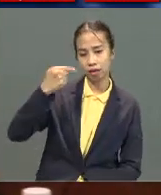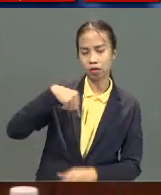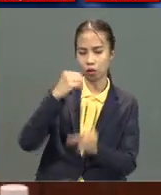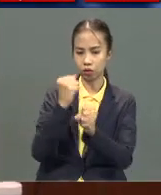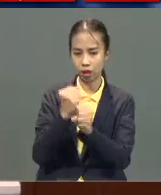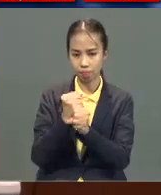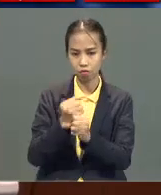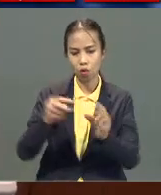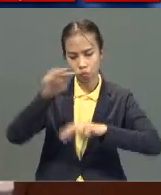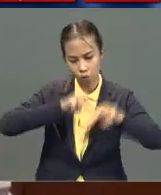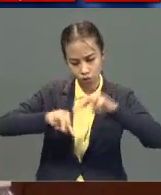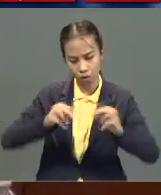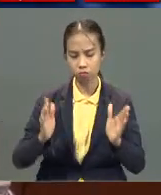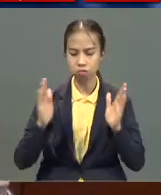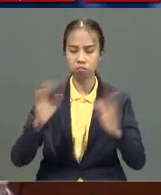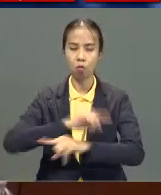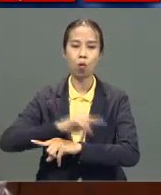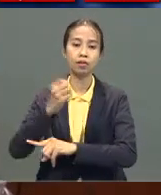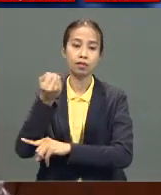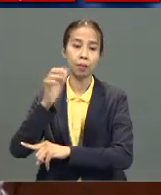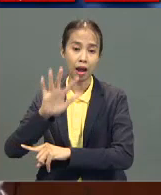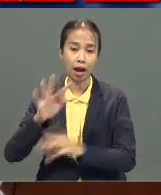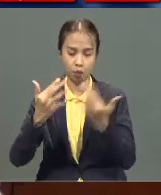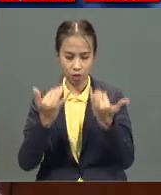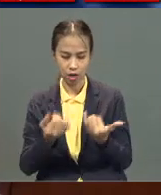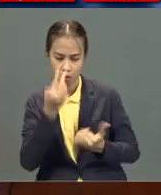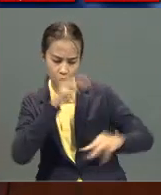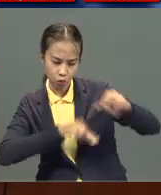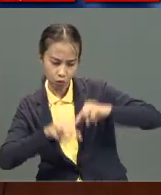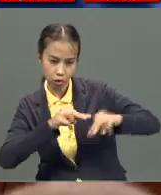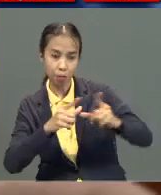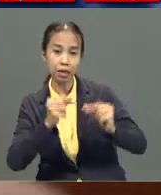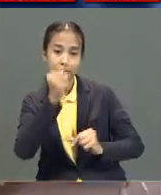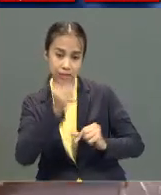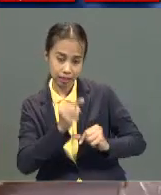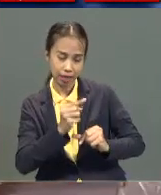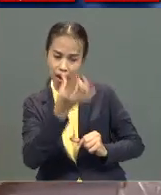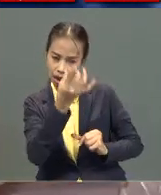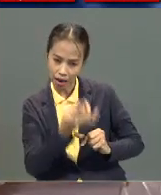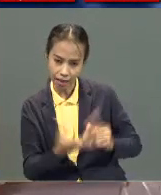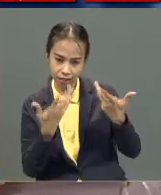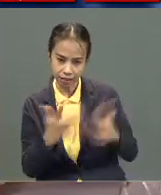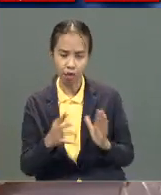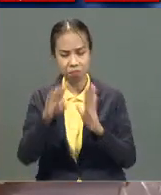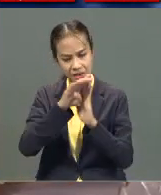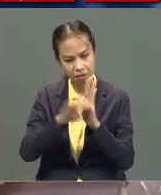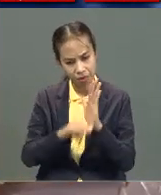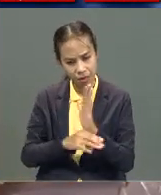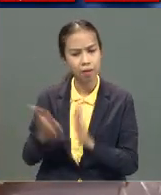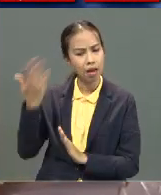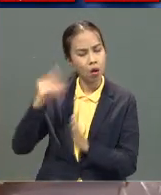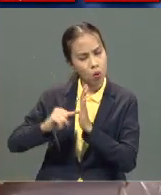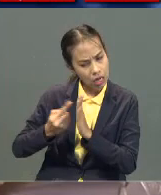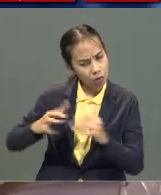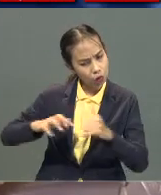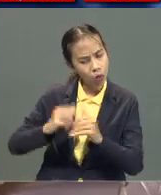สร็จภายใน15วันโดยวันนี้จะดูข้อเท็จจริงที่เกิดขึ้นก่อนและไล่เลียงลำดับเหตุการณ์ตั้งแต่วันเกิดเหตุเพื่อวางแนวทาง